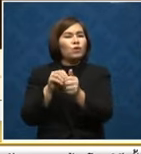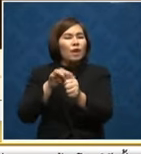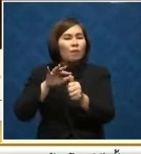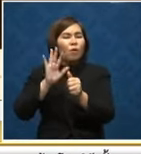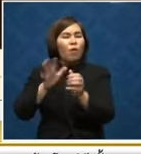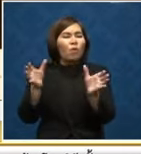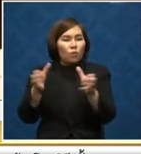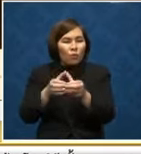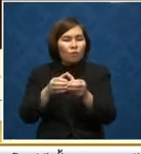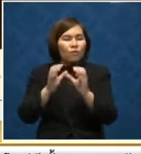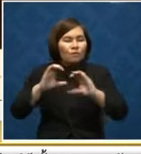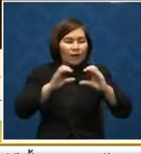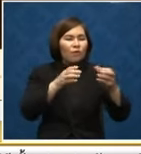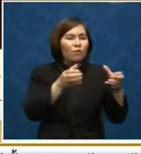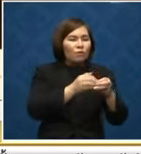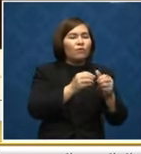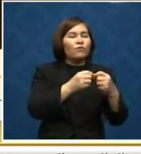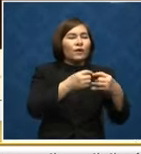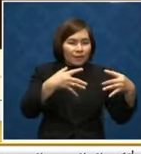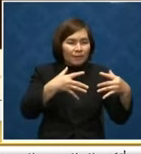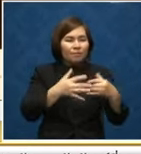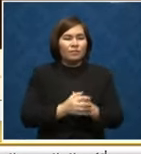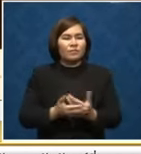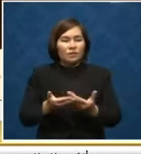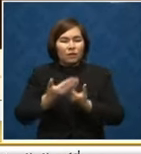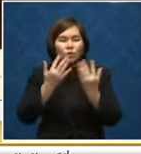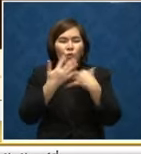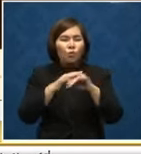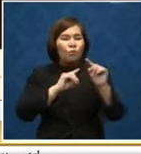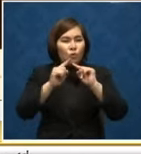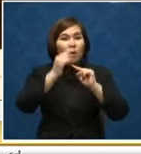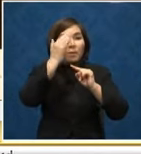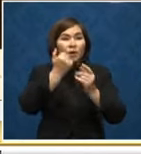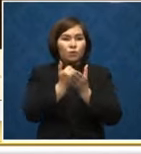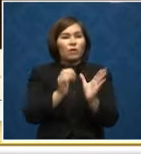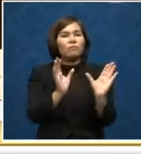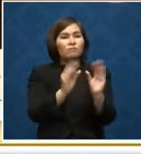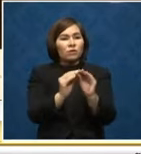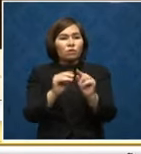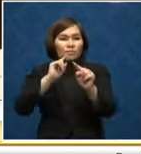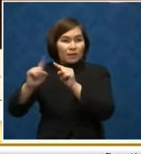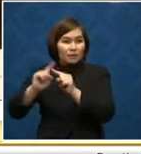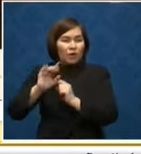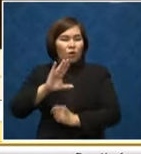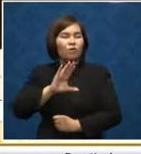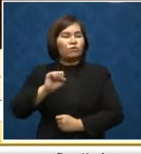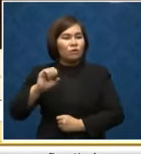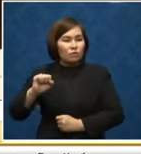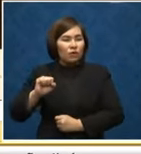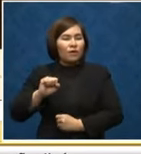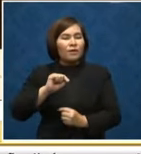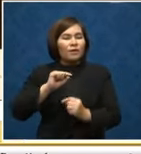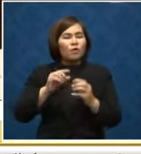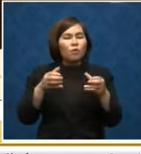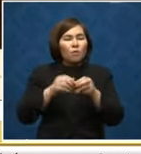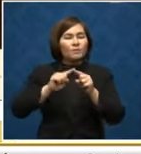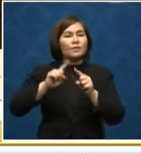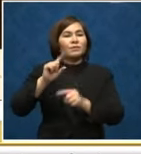พื่อทำให้การประชุมของเราสมาชิกสภาสมัยที่26